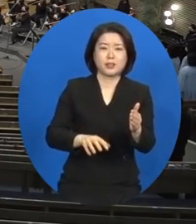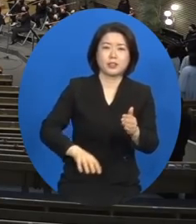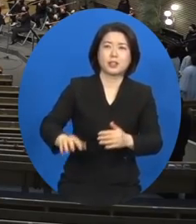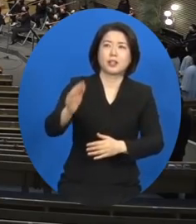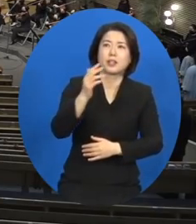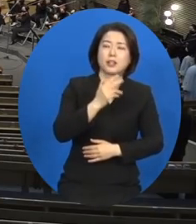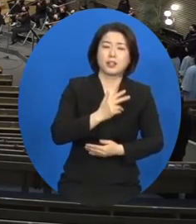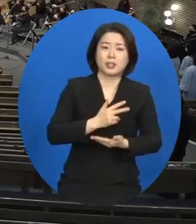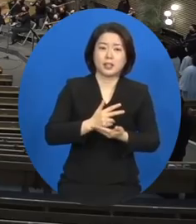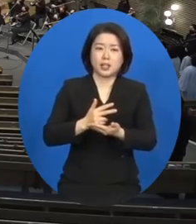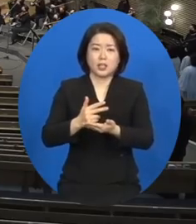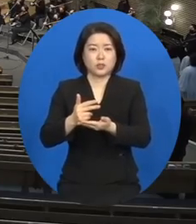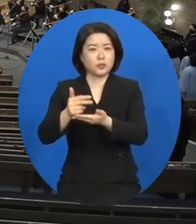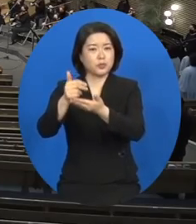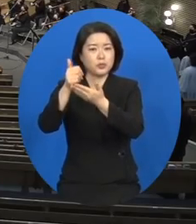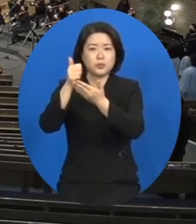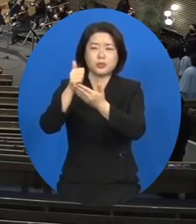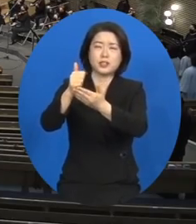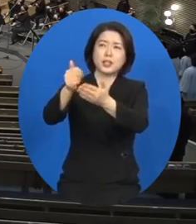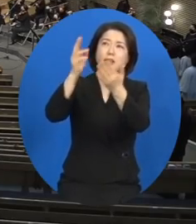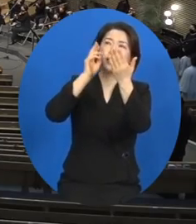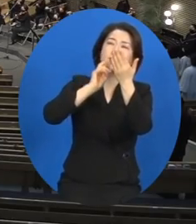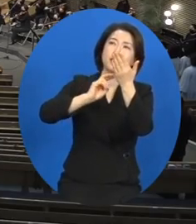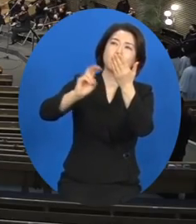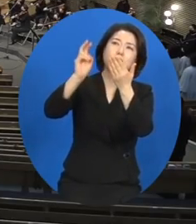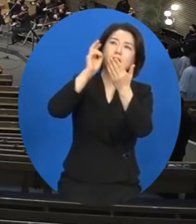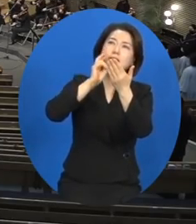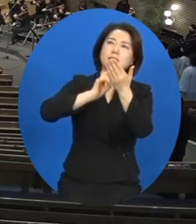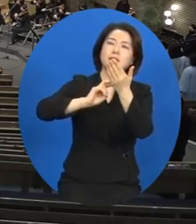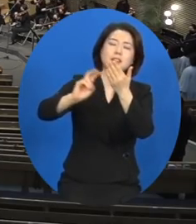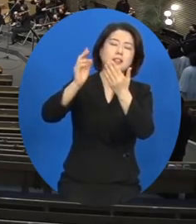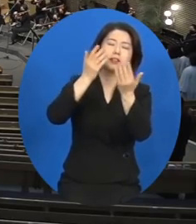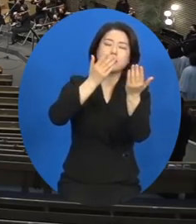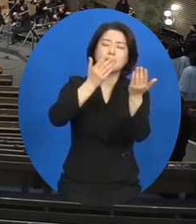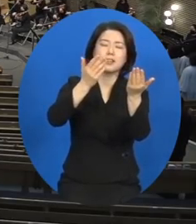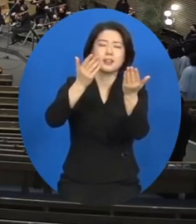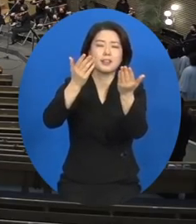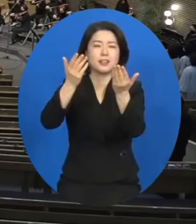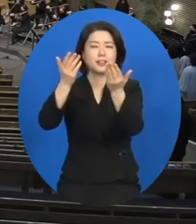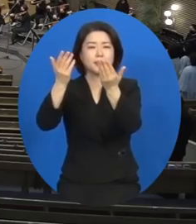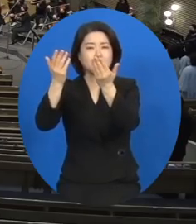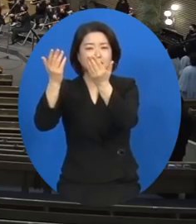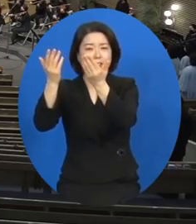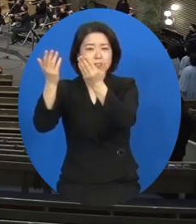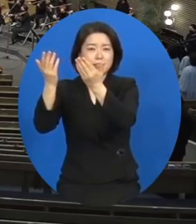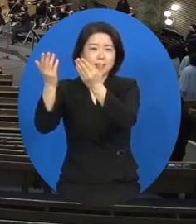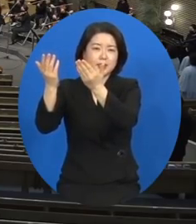주를 찬양할지라, 주를 찬양할지라.